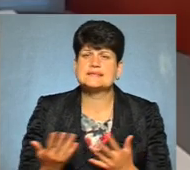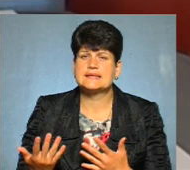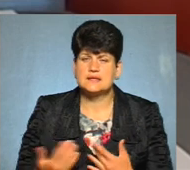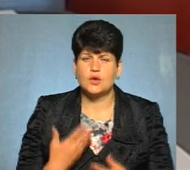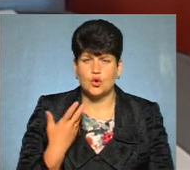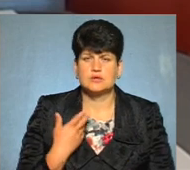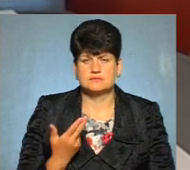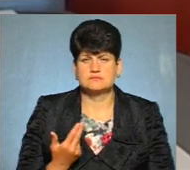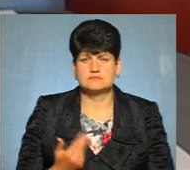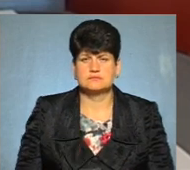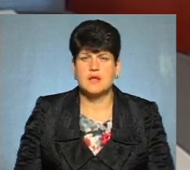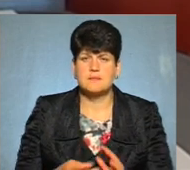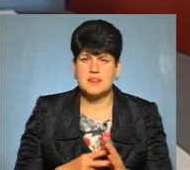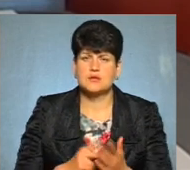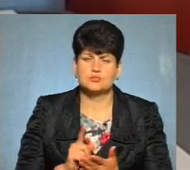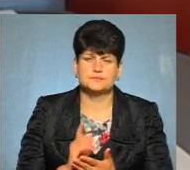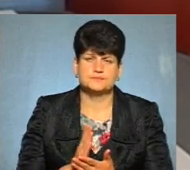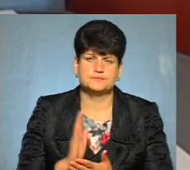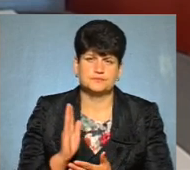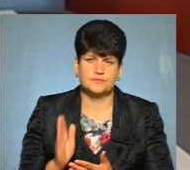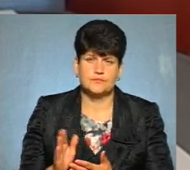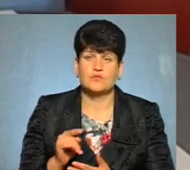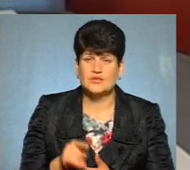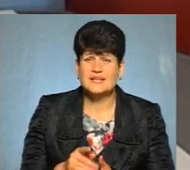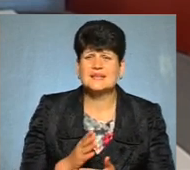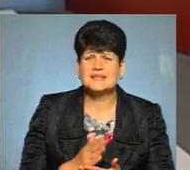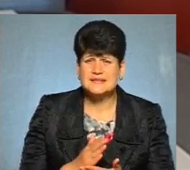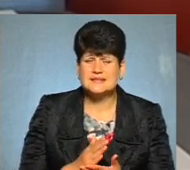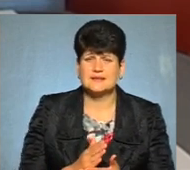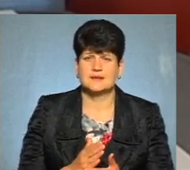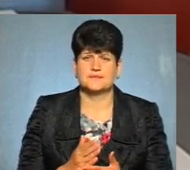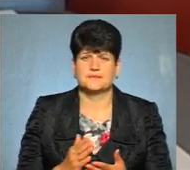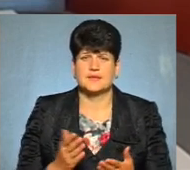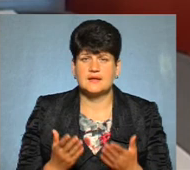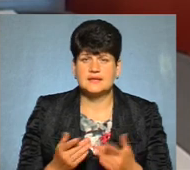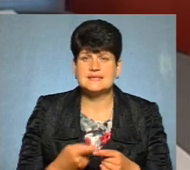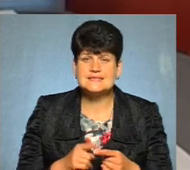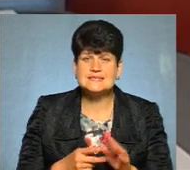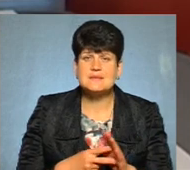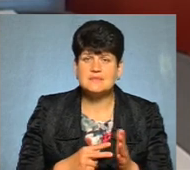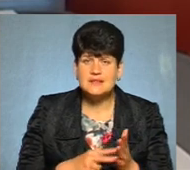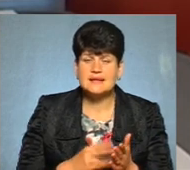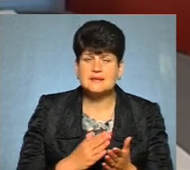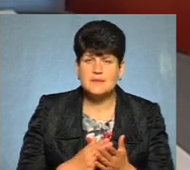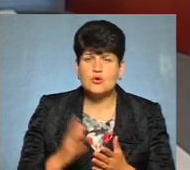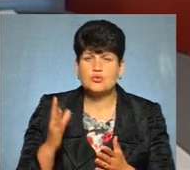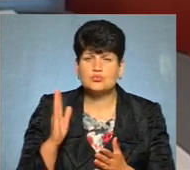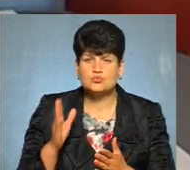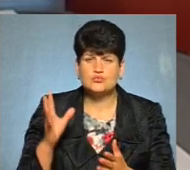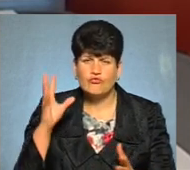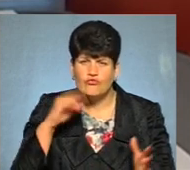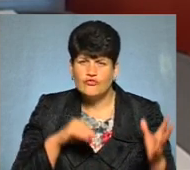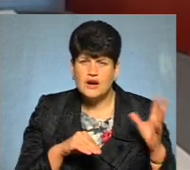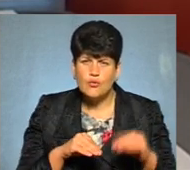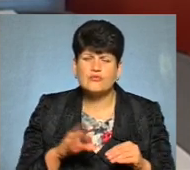це так. Тобто план має бути. Вони то є, але я просто вів мову про те, що ці плани мають врахувати всі вузькі